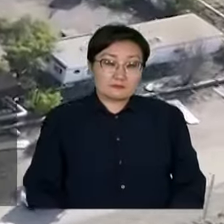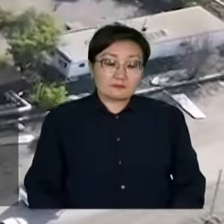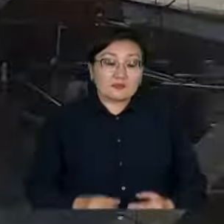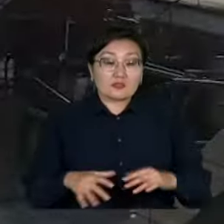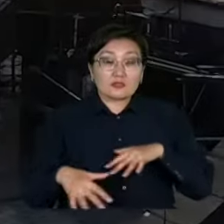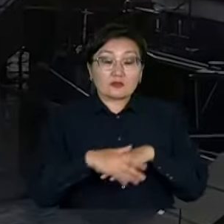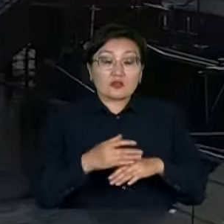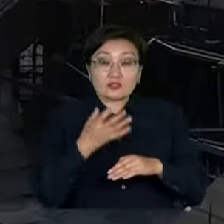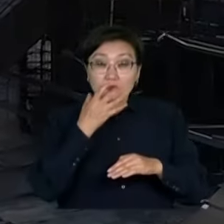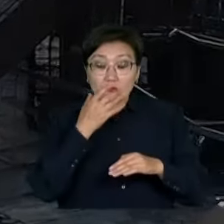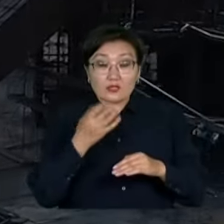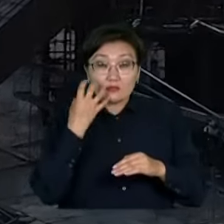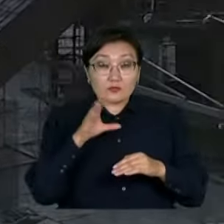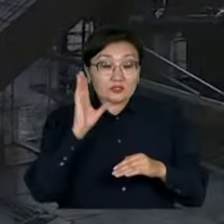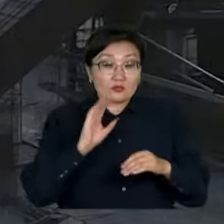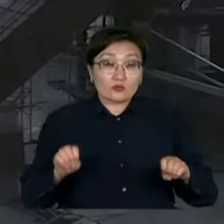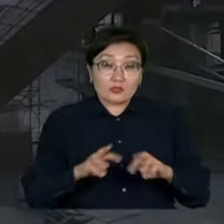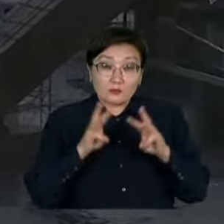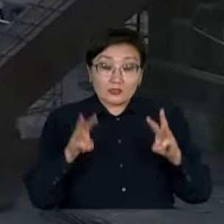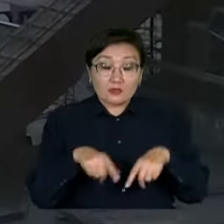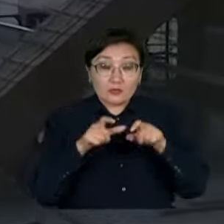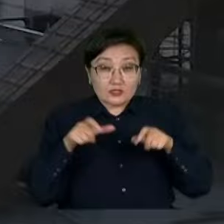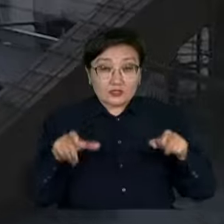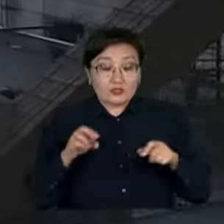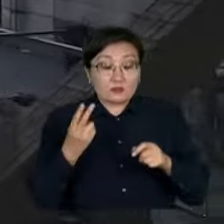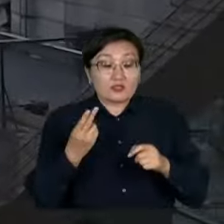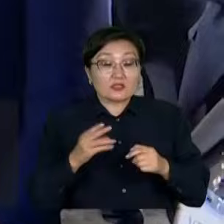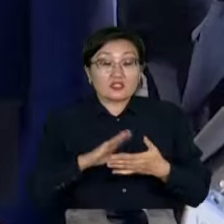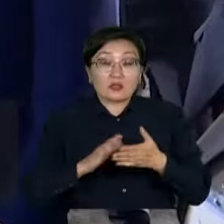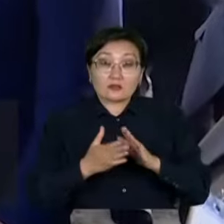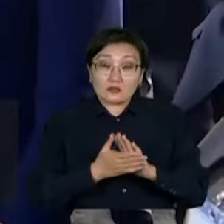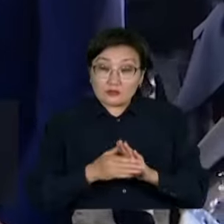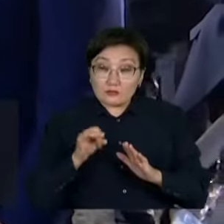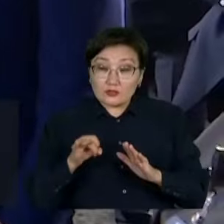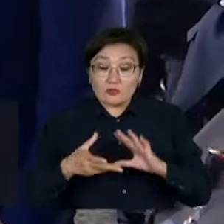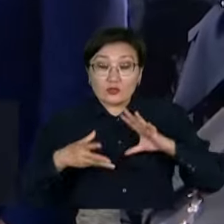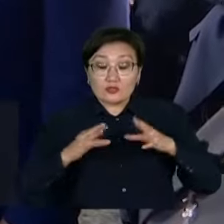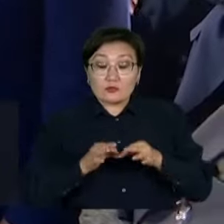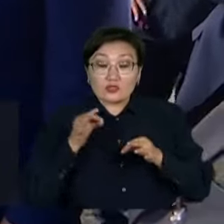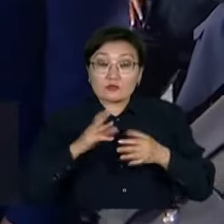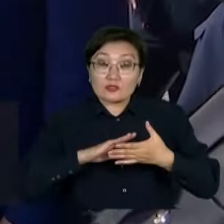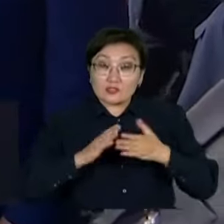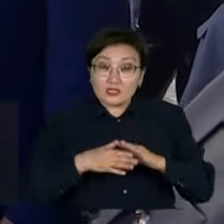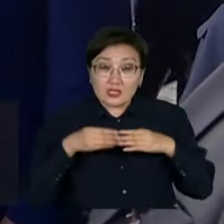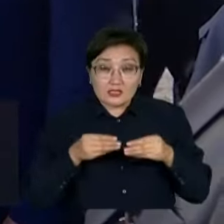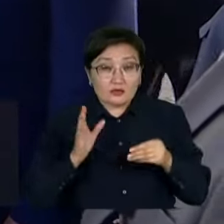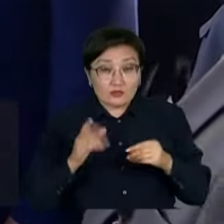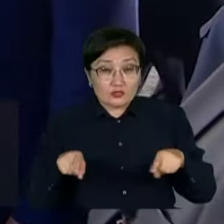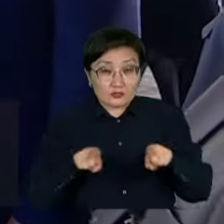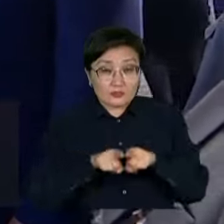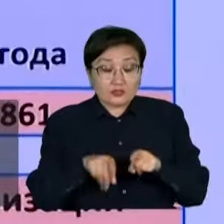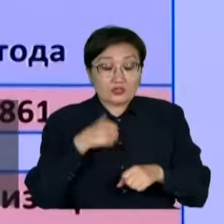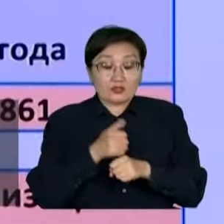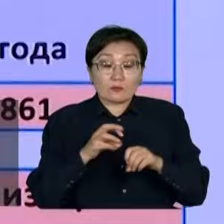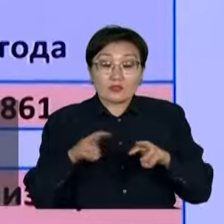Халықты жылумен және ыстық сумен қамтамасыз ету азаматтардың әлеуметтік әл-ауқатына сондай-ақ жалпы өңірдегі жағдайға әсер етеді. Осылай деген